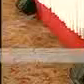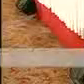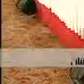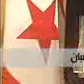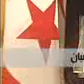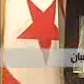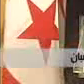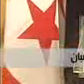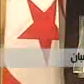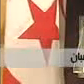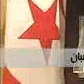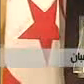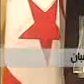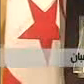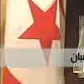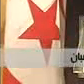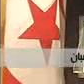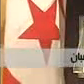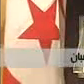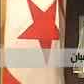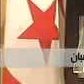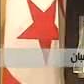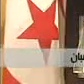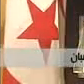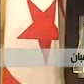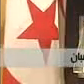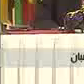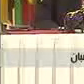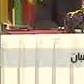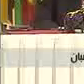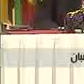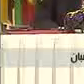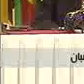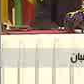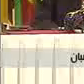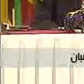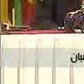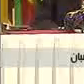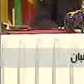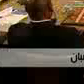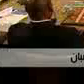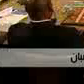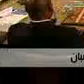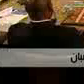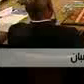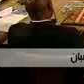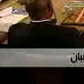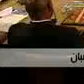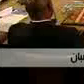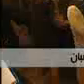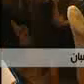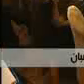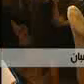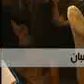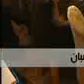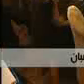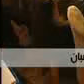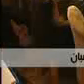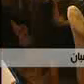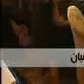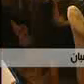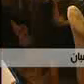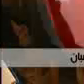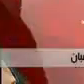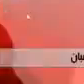في افتتاح مؤتمر منظمة الأغذية والزراعة الإقليمي بتونس إعلان جملة من الحوافز لفائدة الباعثين الشبان.